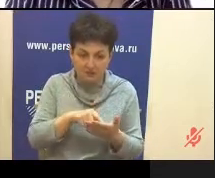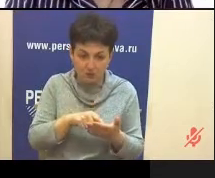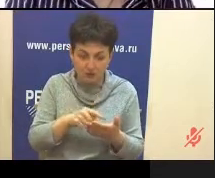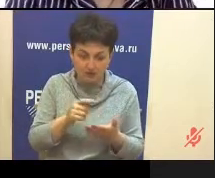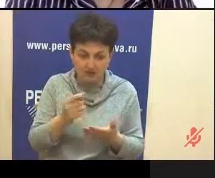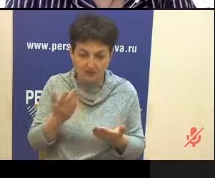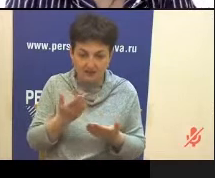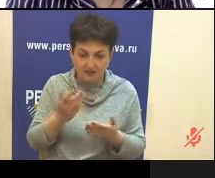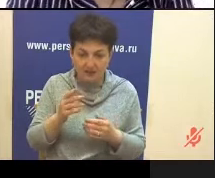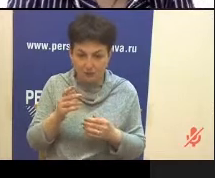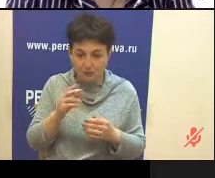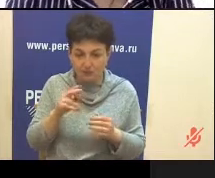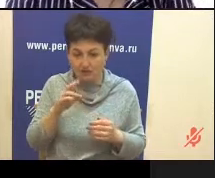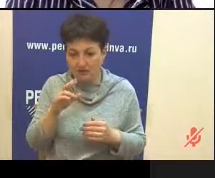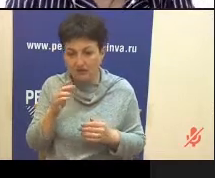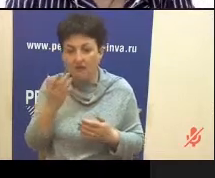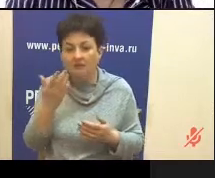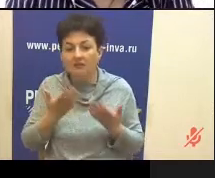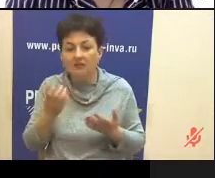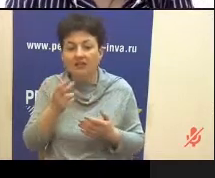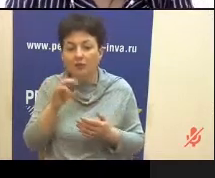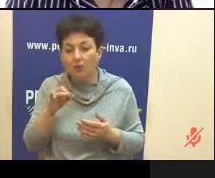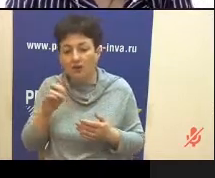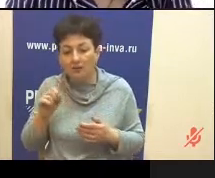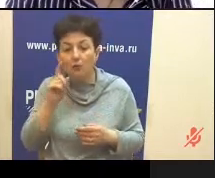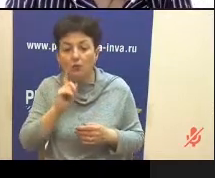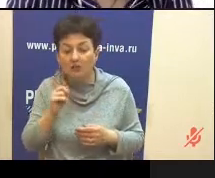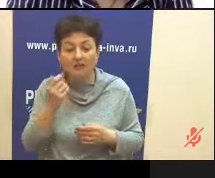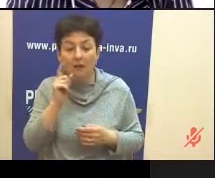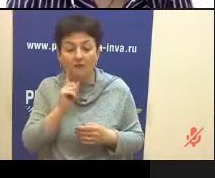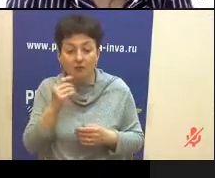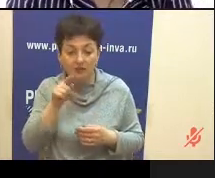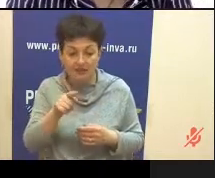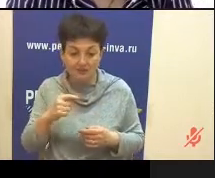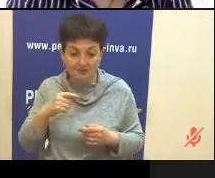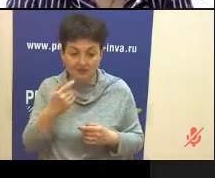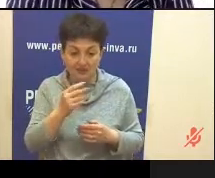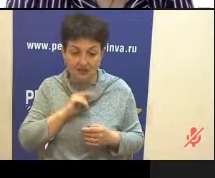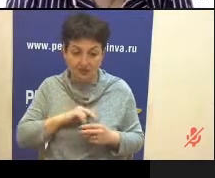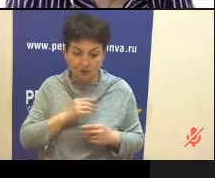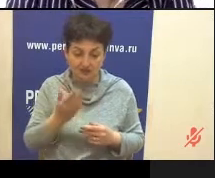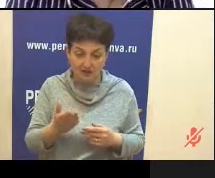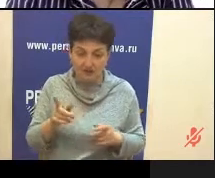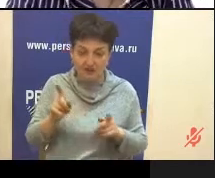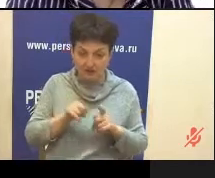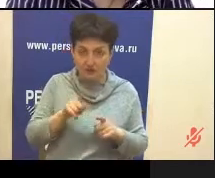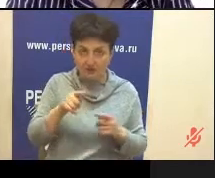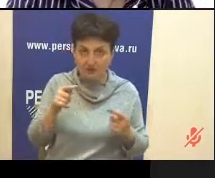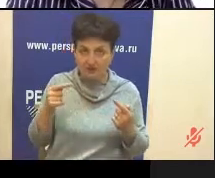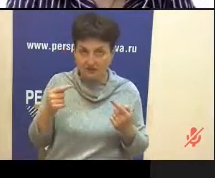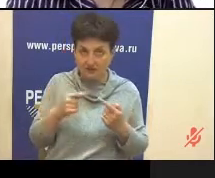вашим донорам, насколько им комфортно с вами работать, вы можете на самом деле